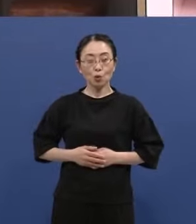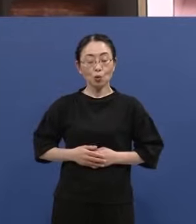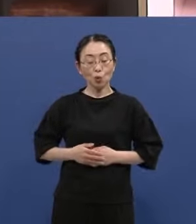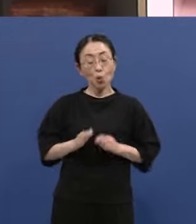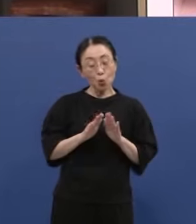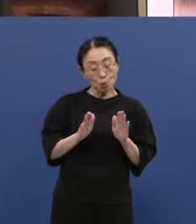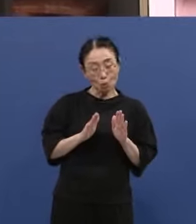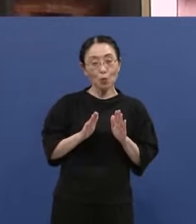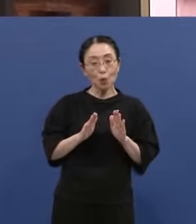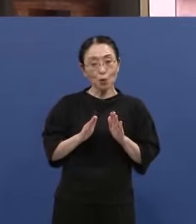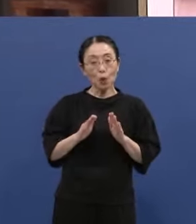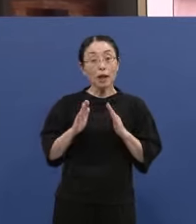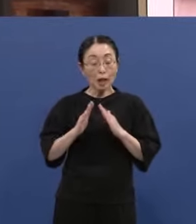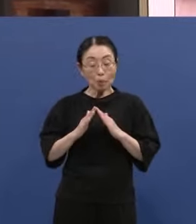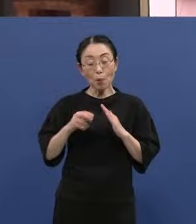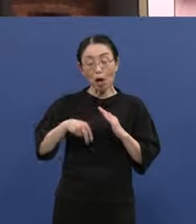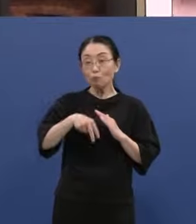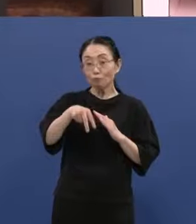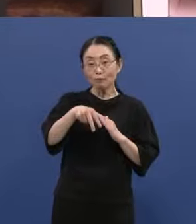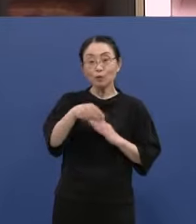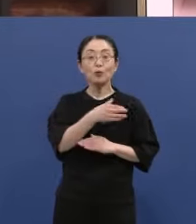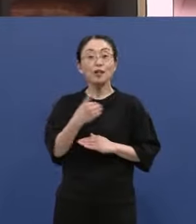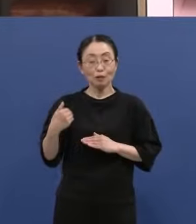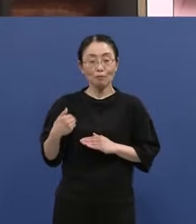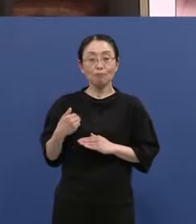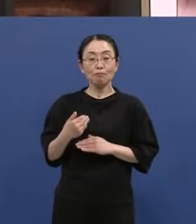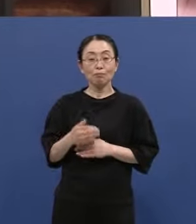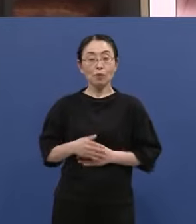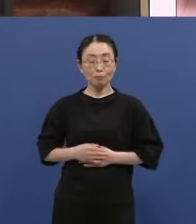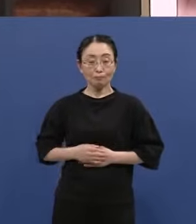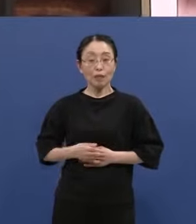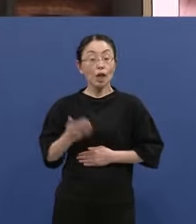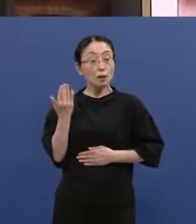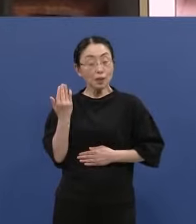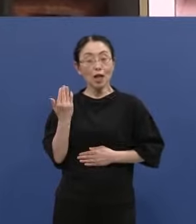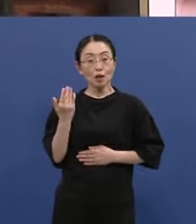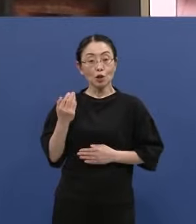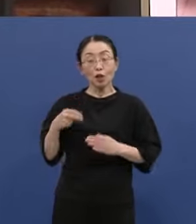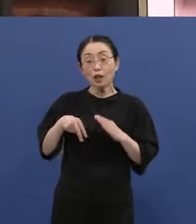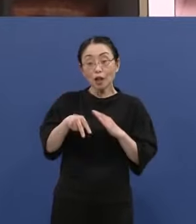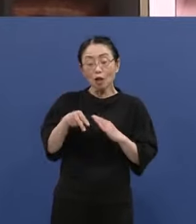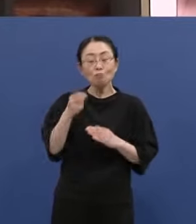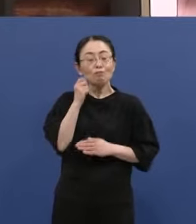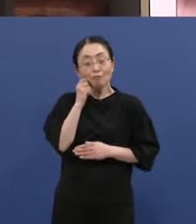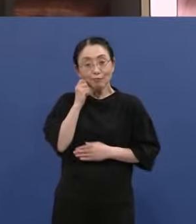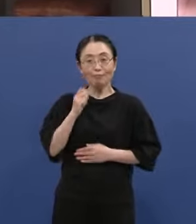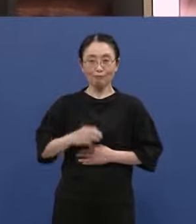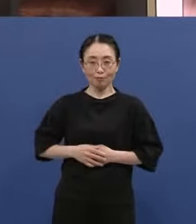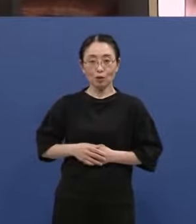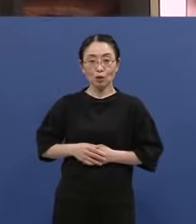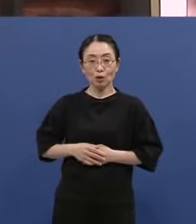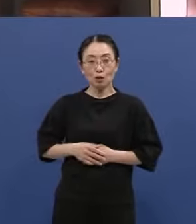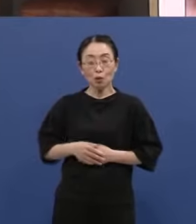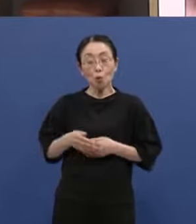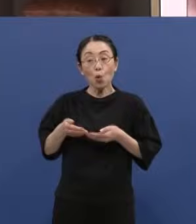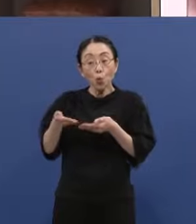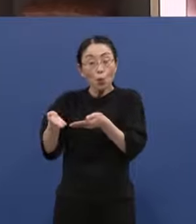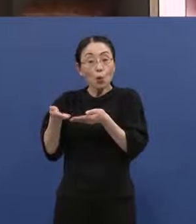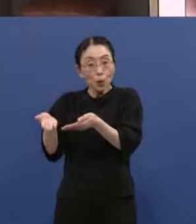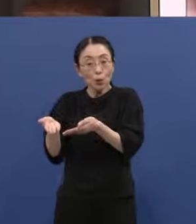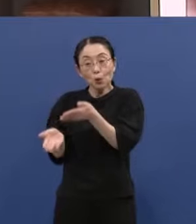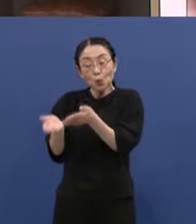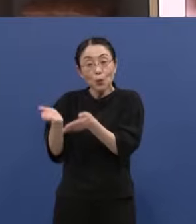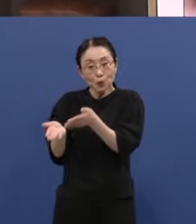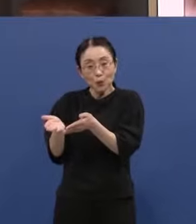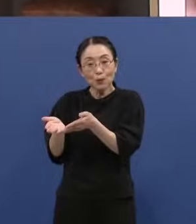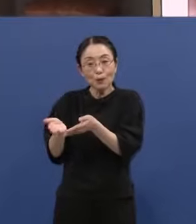は、まあ、今はもうやっと家でも歩けるんですけど、家で全く歩かなかったんですけど、ここの保育預かり